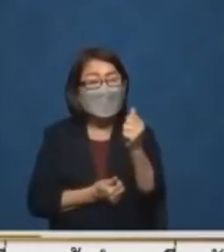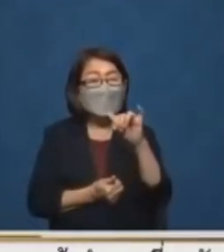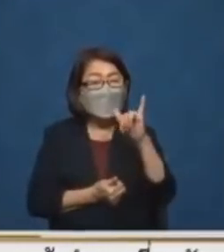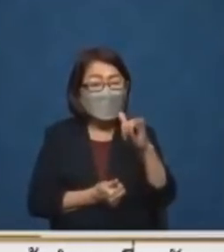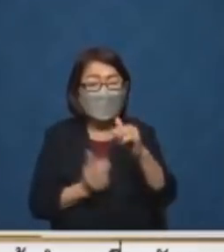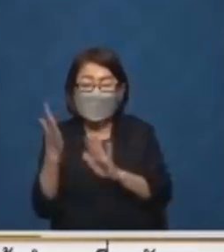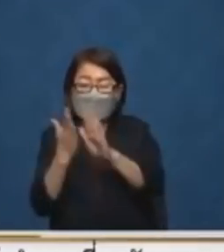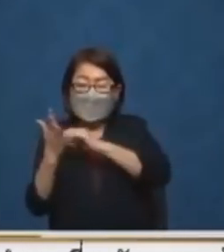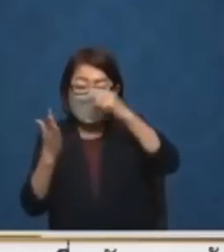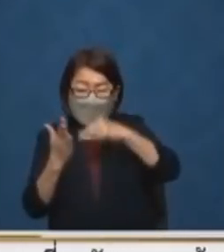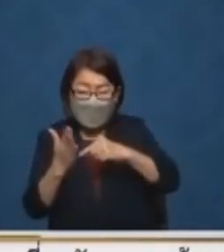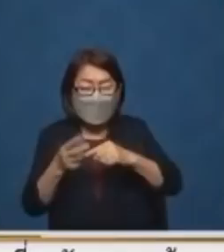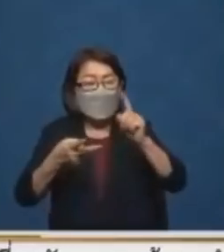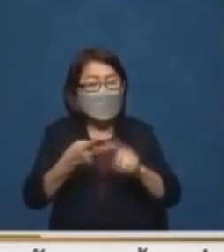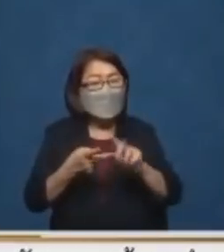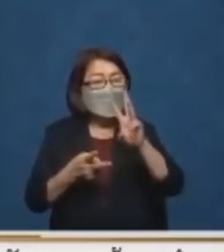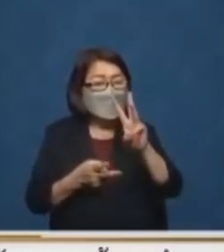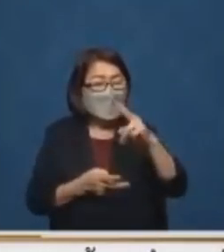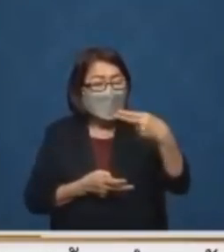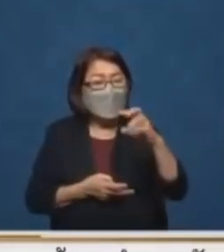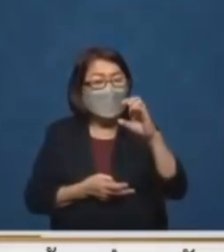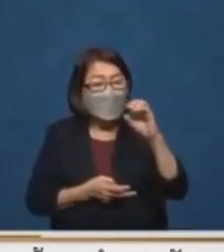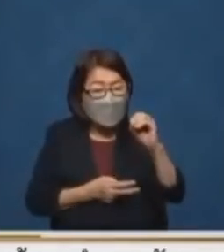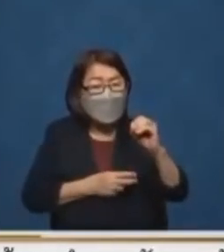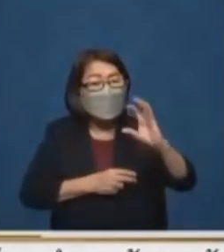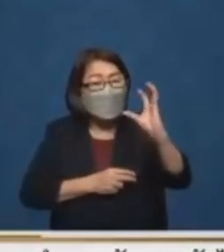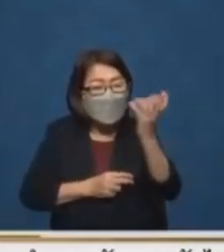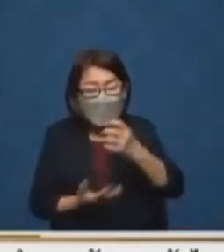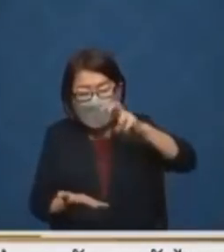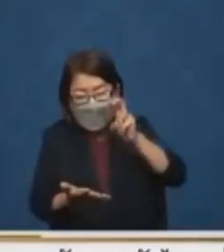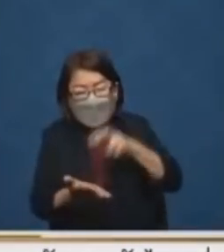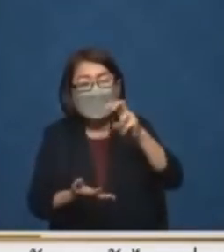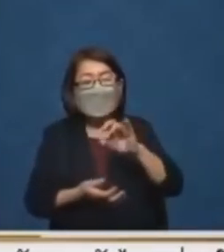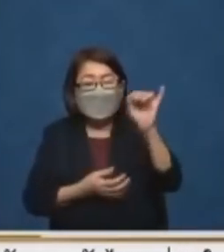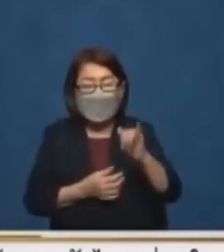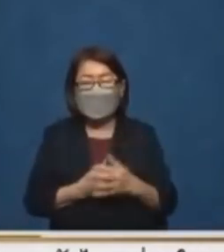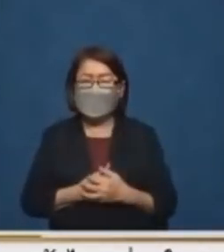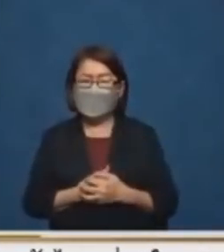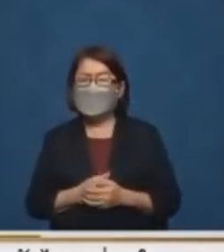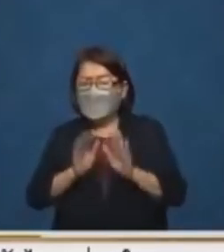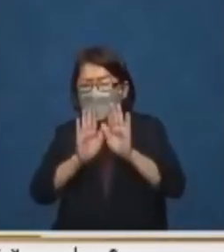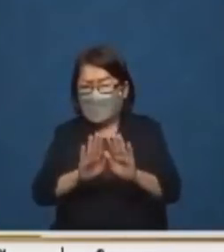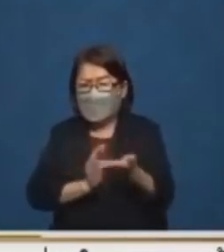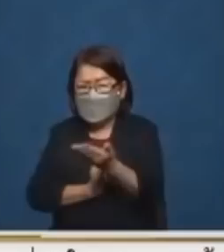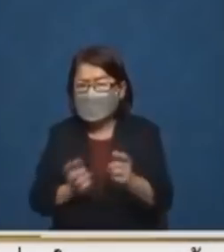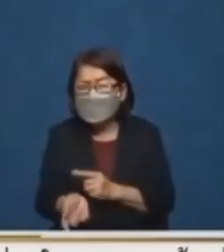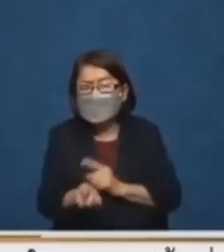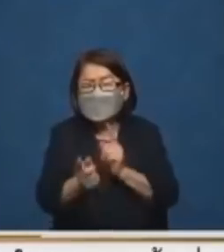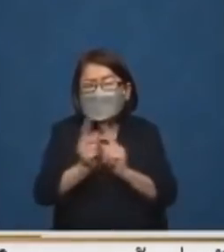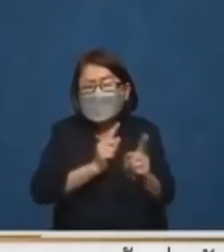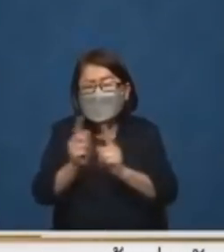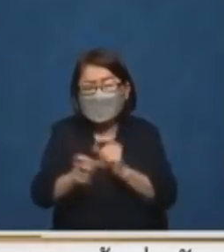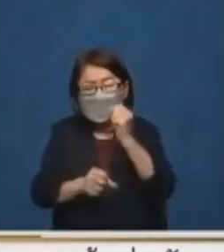H.O. ยงไม่รับรองมีข้อสังเกต นะครัว่า ระหว่างระยะเวลาในการเจรจายกลางสัญ